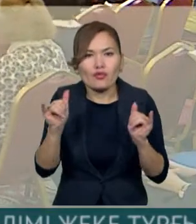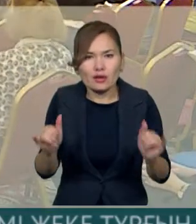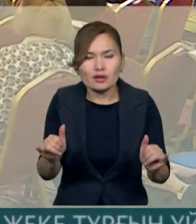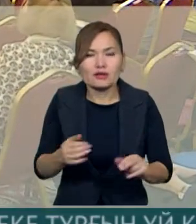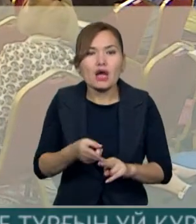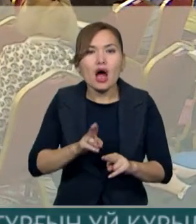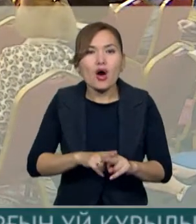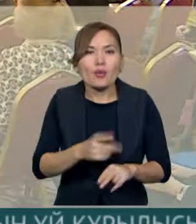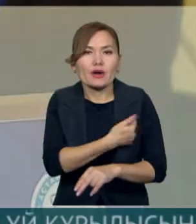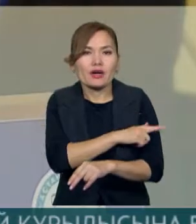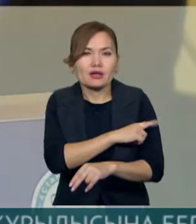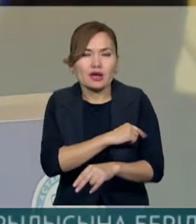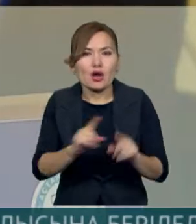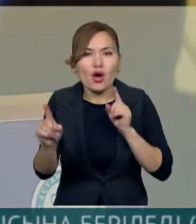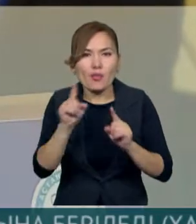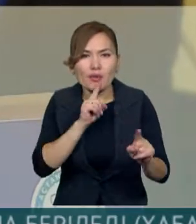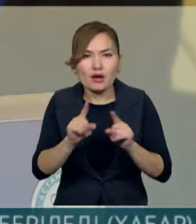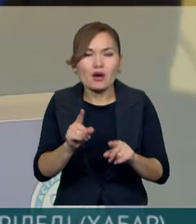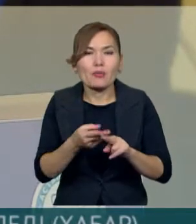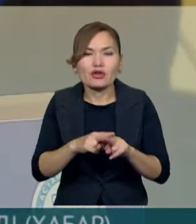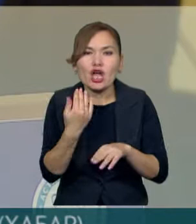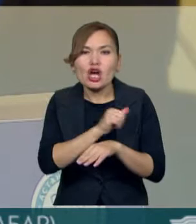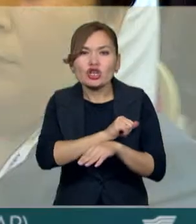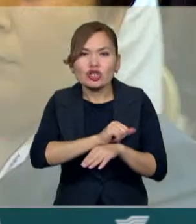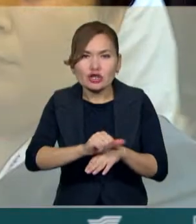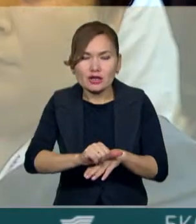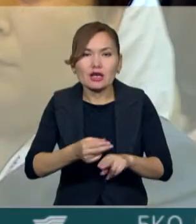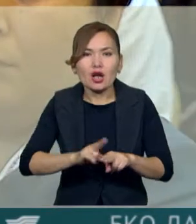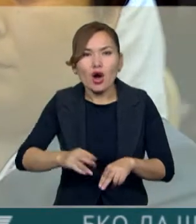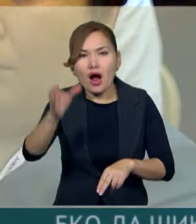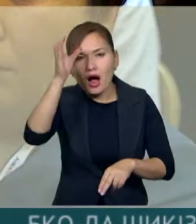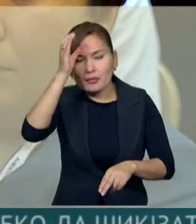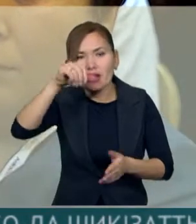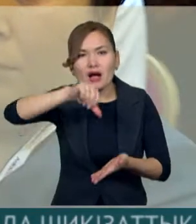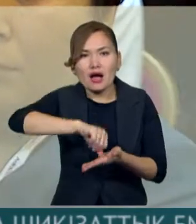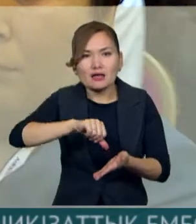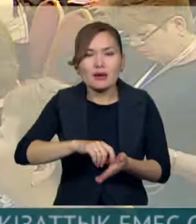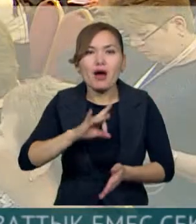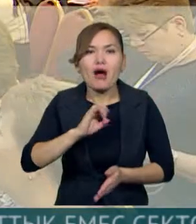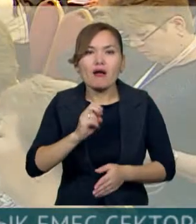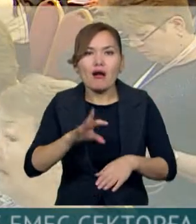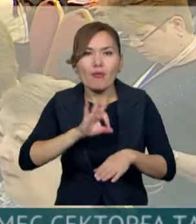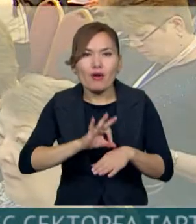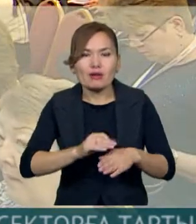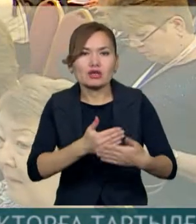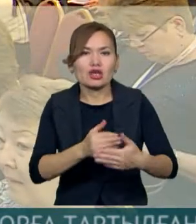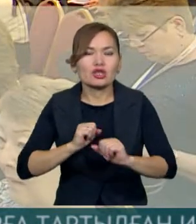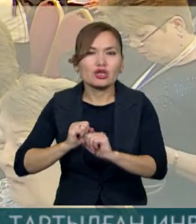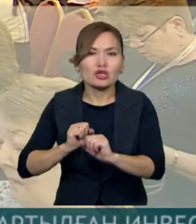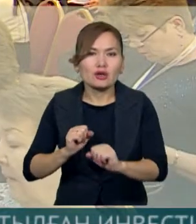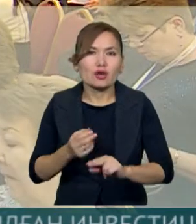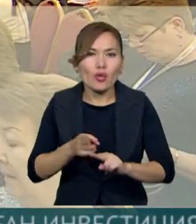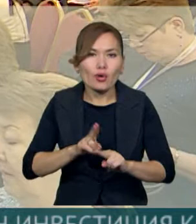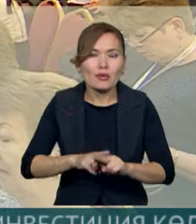конференциясының ұйымдастыруында мақсатта осы шетелдік дәрігерлермен тәжірибе алмасып онкологиялық аурулармен күресті күшейту. Жиында